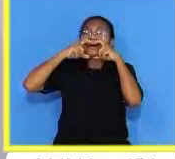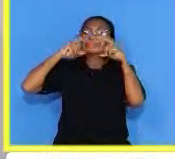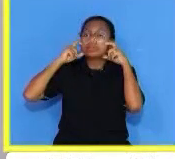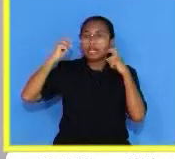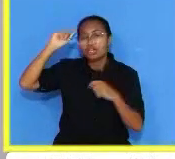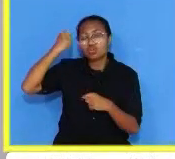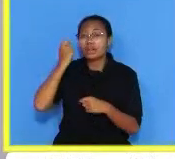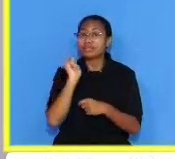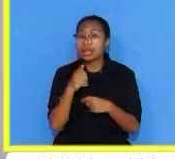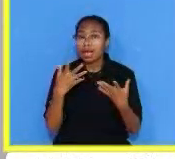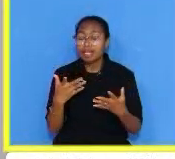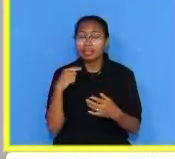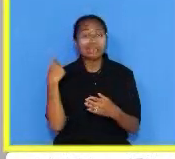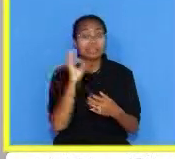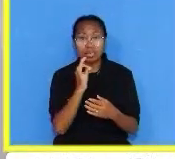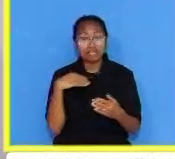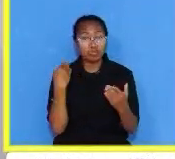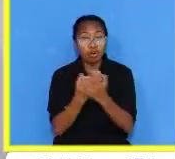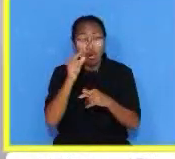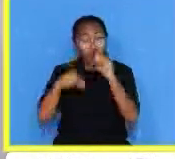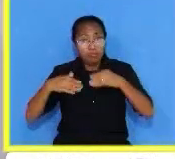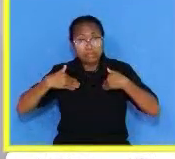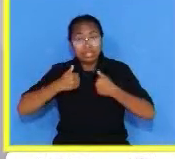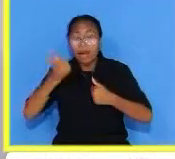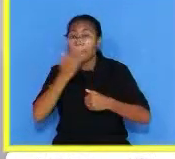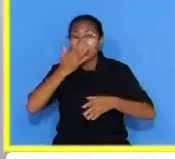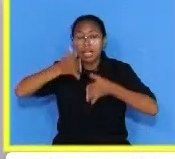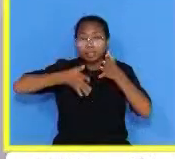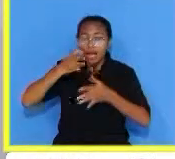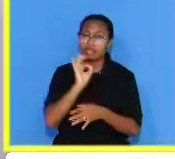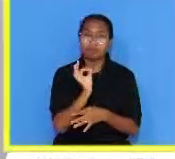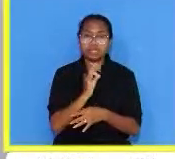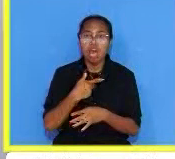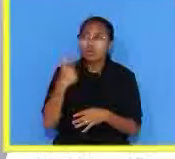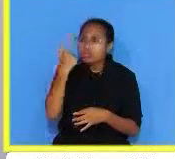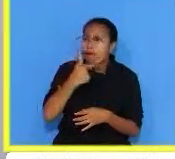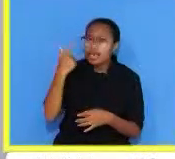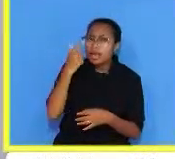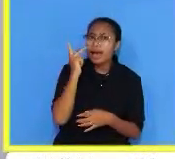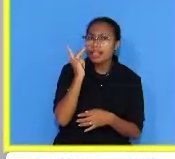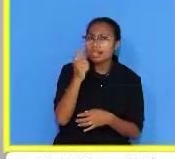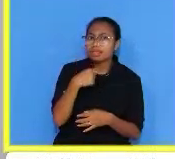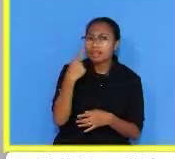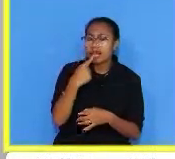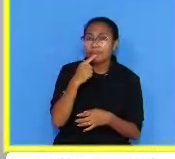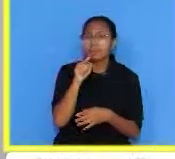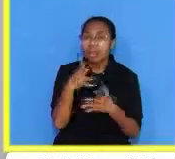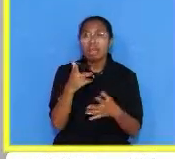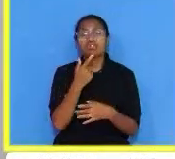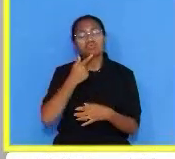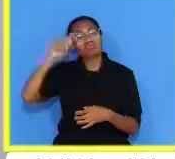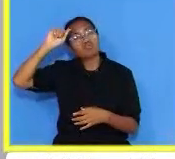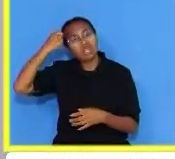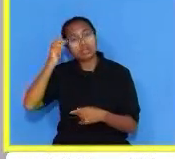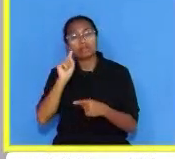masker, sedangkan tidak semua orang bisa berbahasa isyarat, begitu harus membaca dari gerak bibir. Nah, itu juga menyulitkan